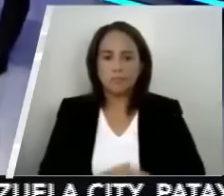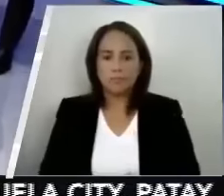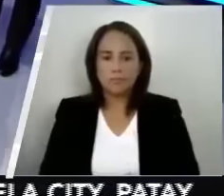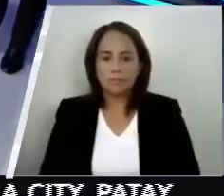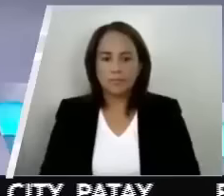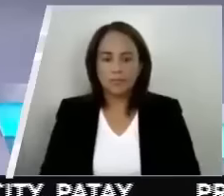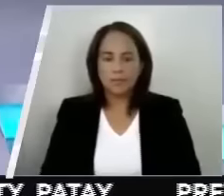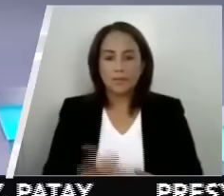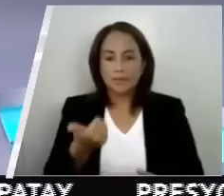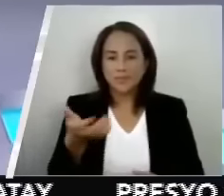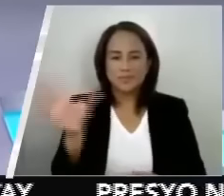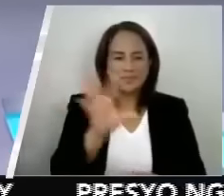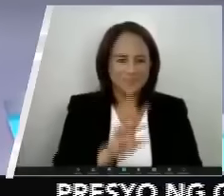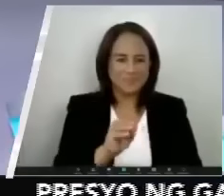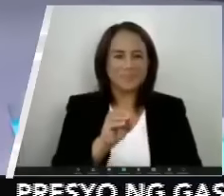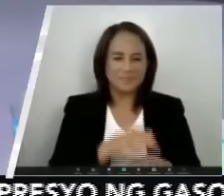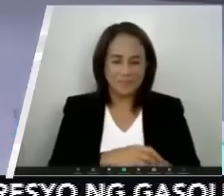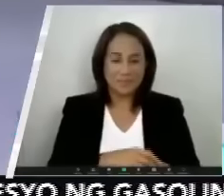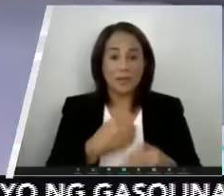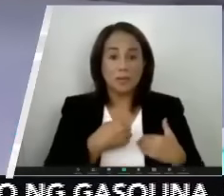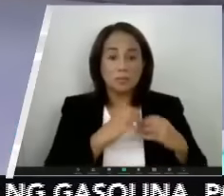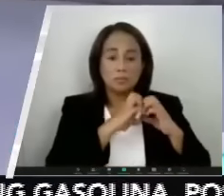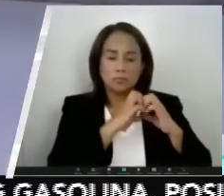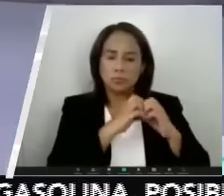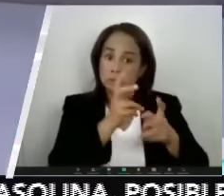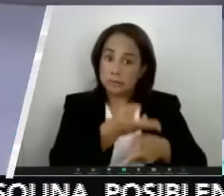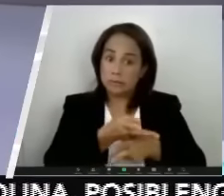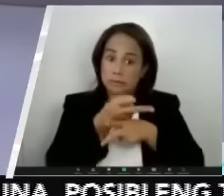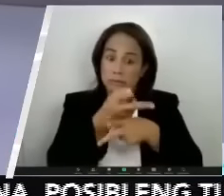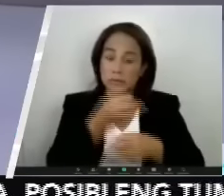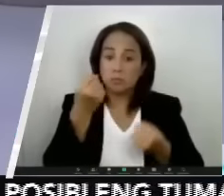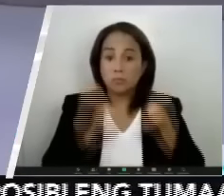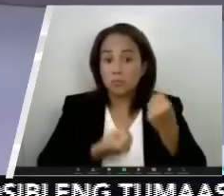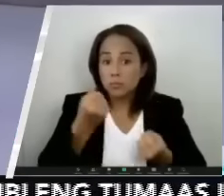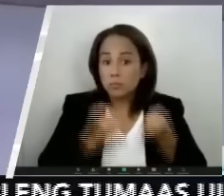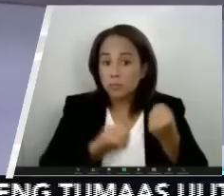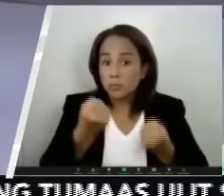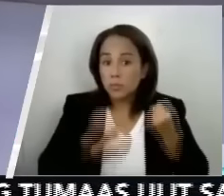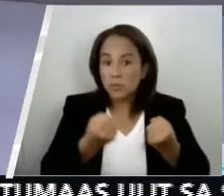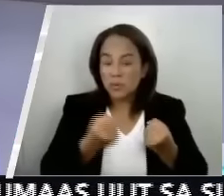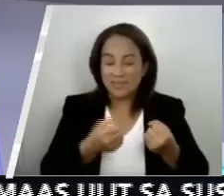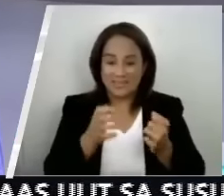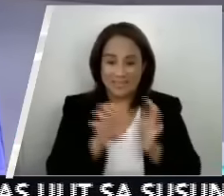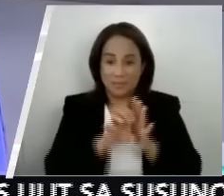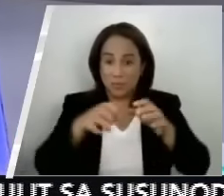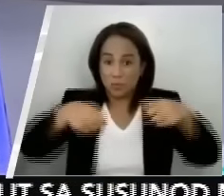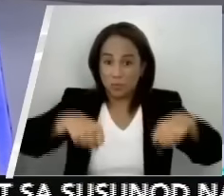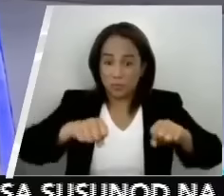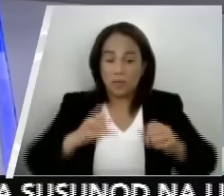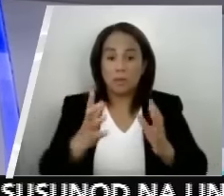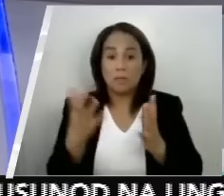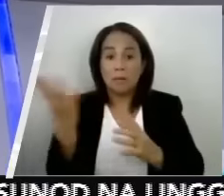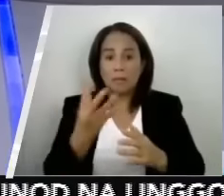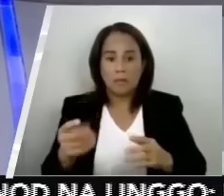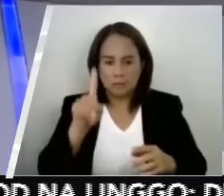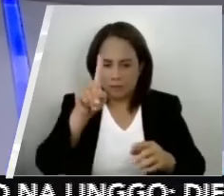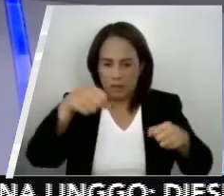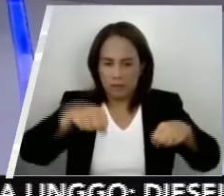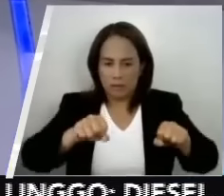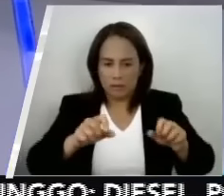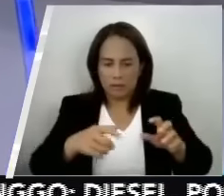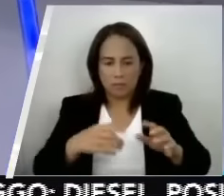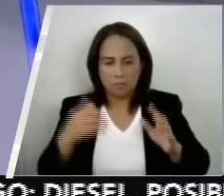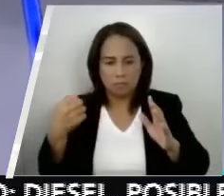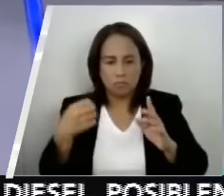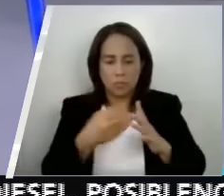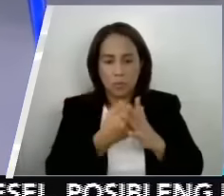Magandang hapon po. Mga kapuso, ingat po sa pagmamaneho, lalo na sa pagmamotor. Sa Batangas, isang rider ang nabagok nang